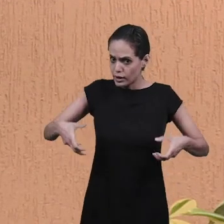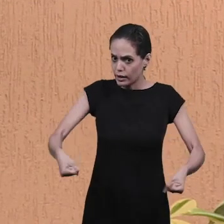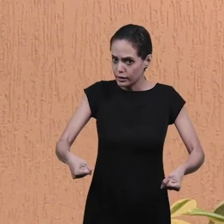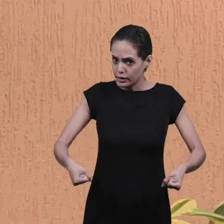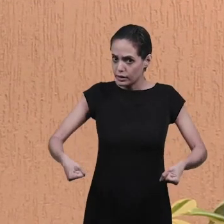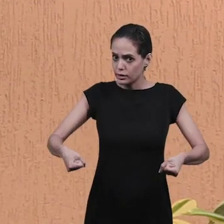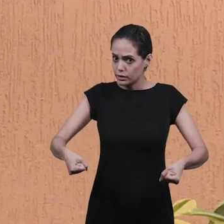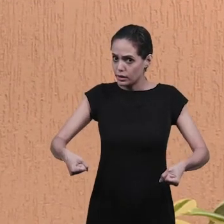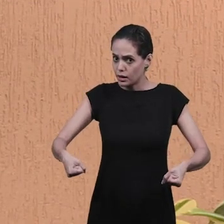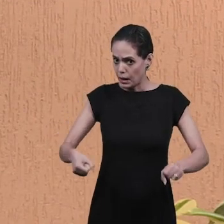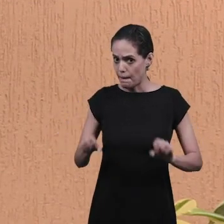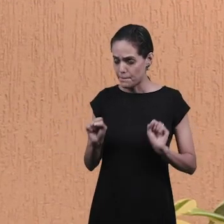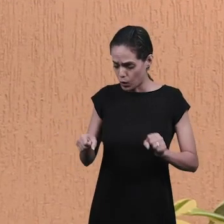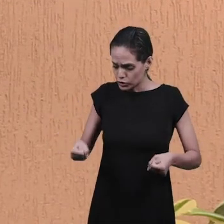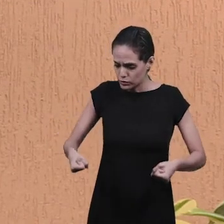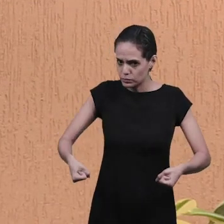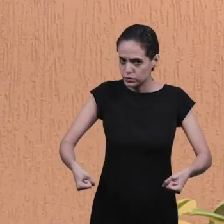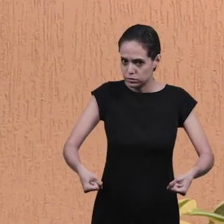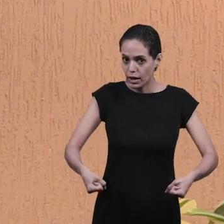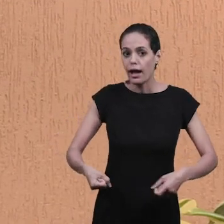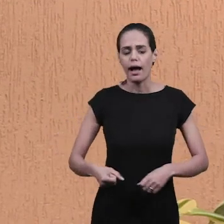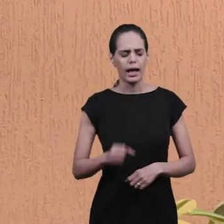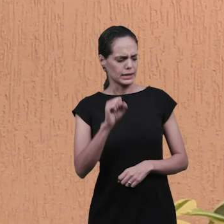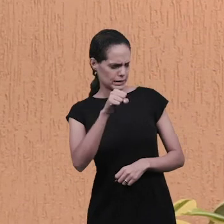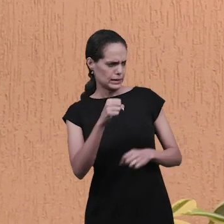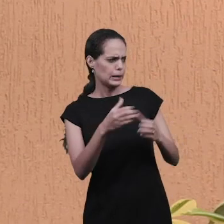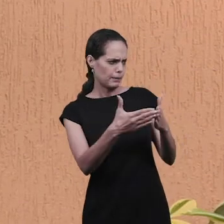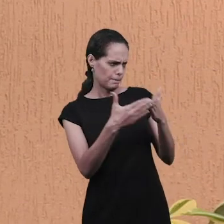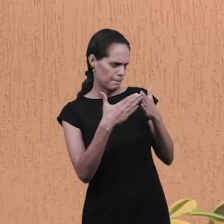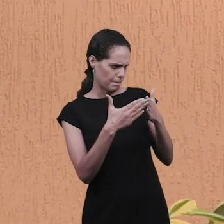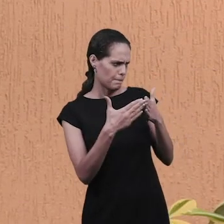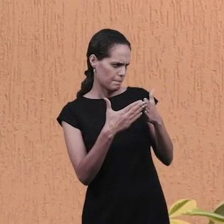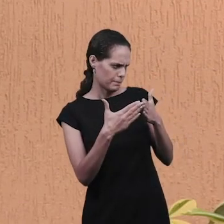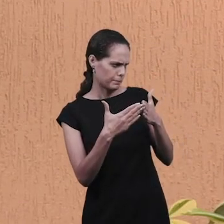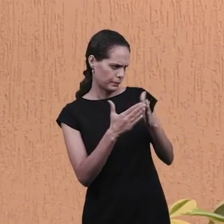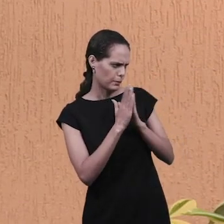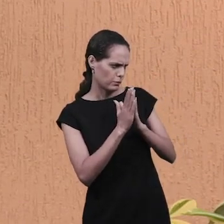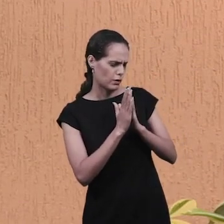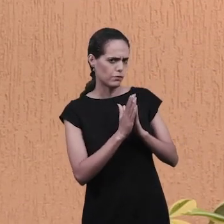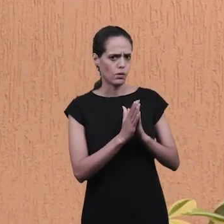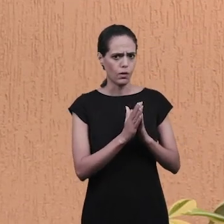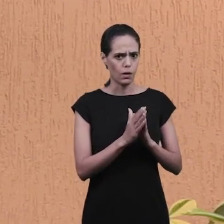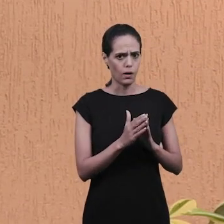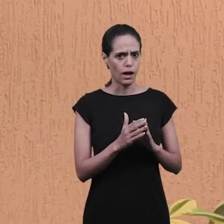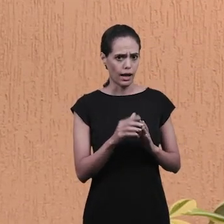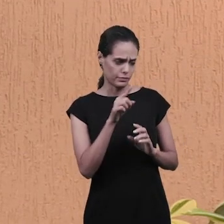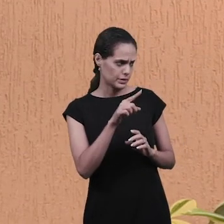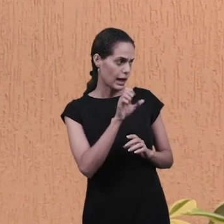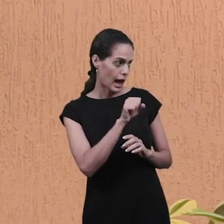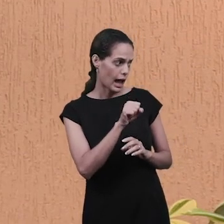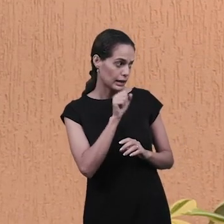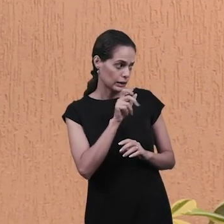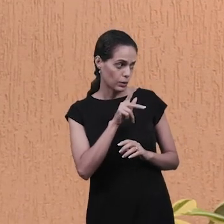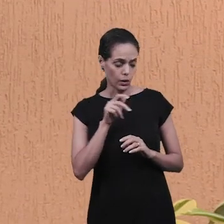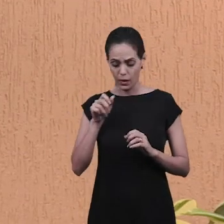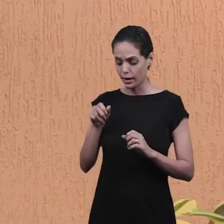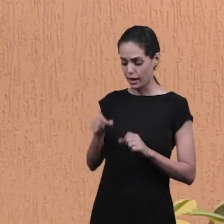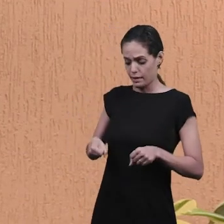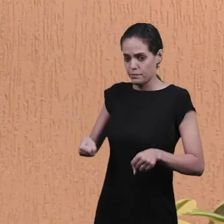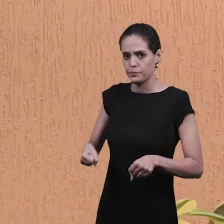demander la permission. Vous voulez de l'aide? S'il veut, vous touchez. Sinon, vous ne touchez pas.